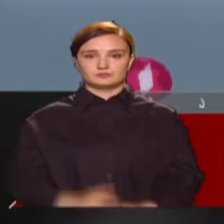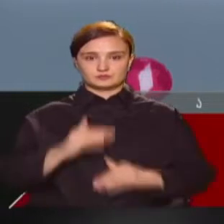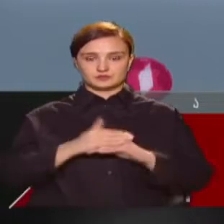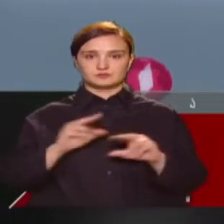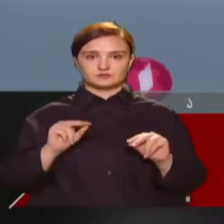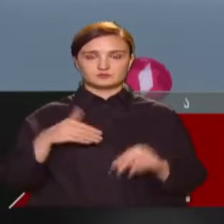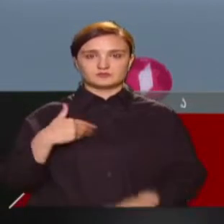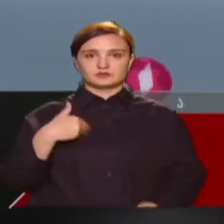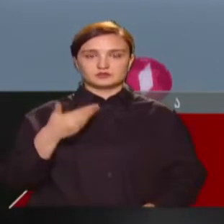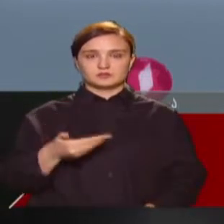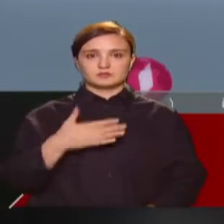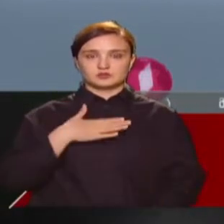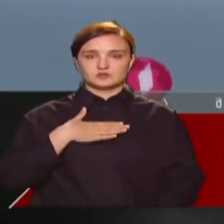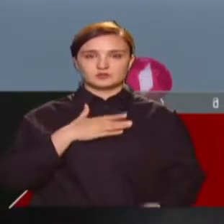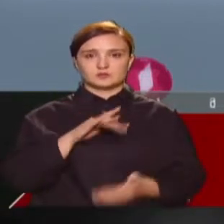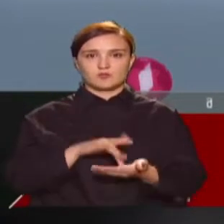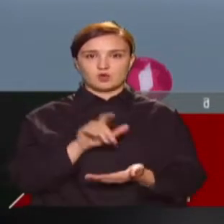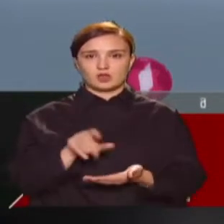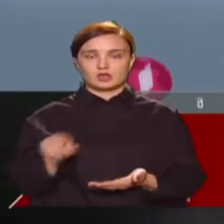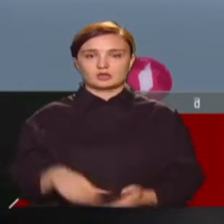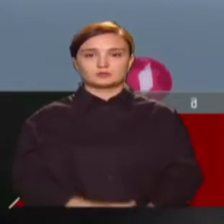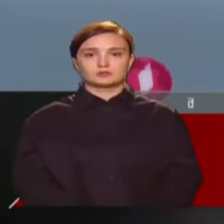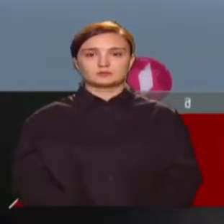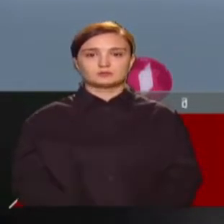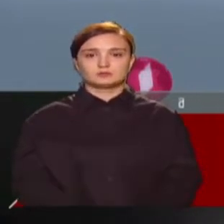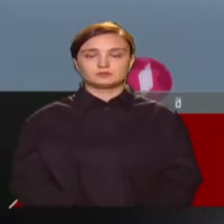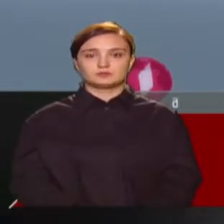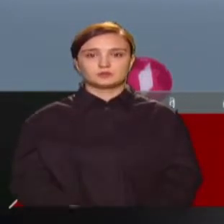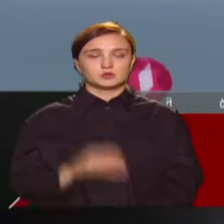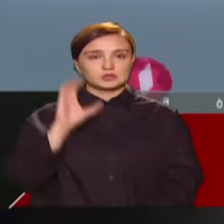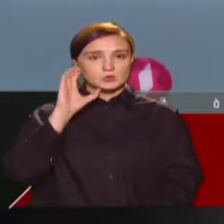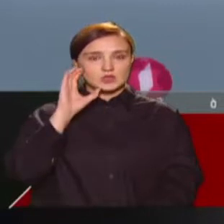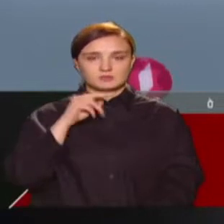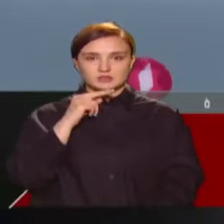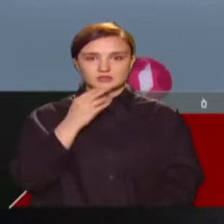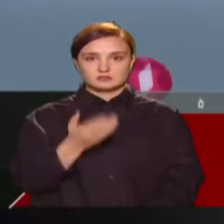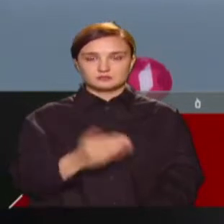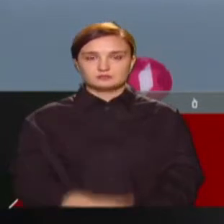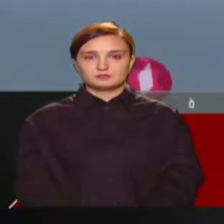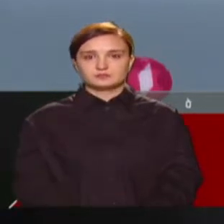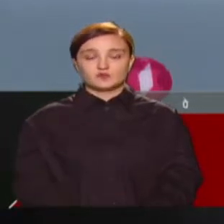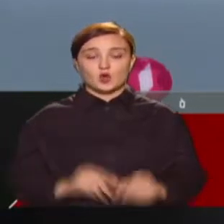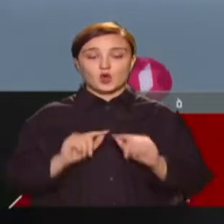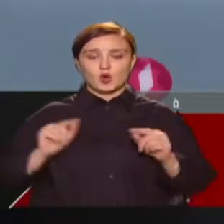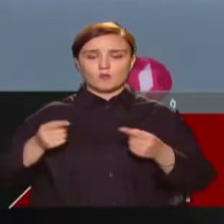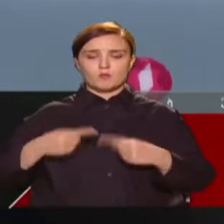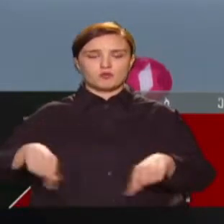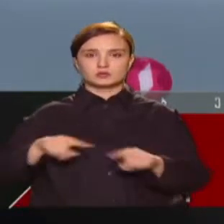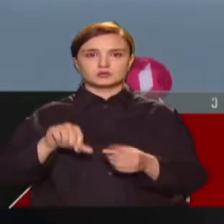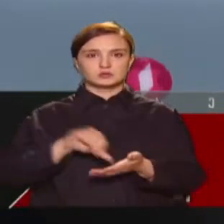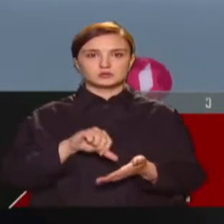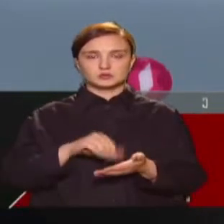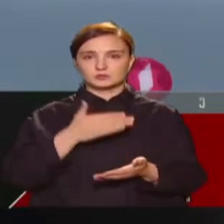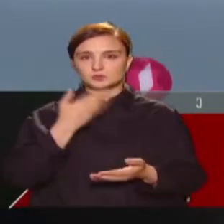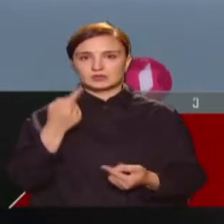Საღამოშიობისა, მოესალმები ჩვენს თანამოქალაქეებს. Ისმენთ ყურადღებით. ბატონ არჩილ, ოპოზიციის ნაწილი, რომელიც არ მონაწილეობს ამ